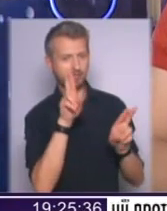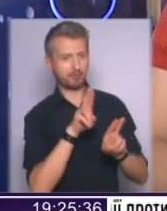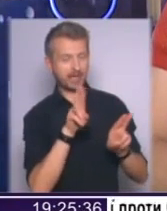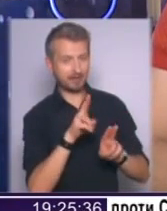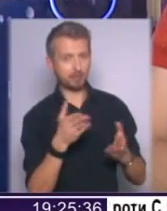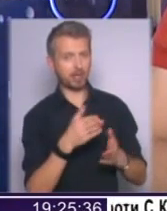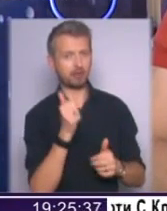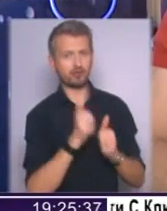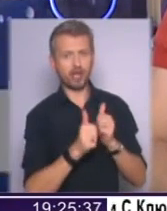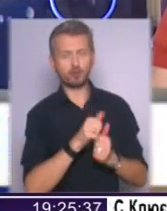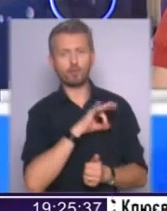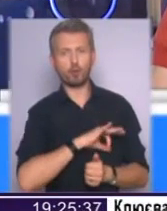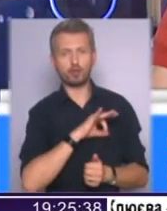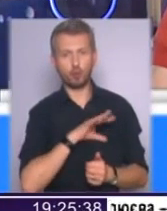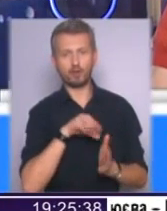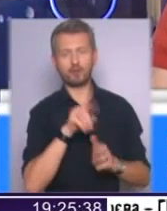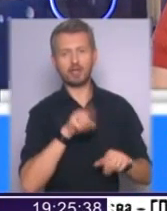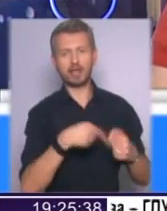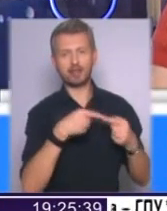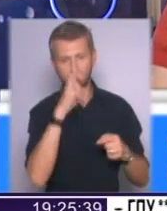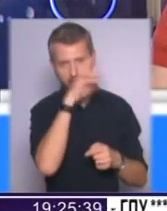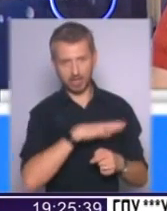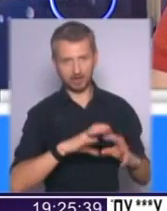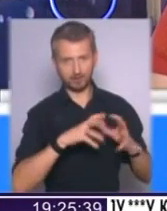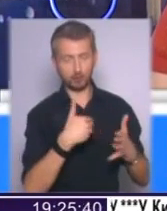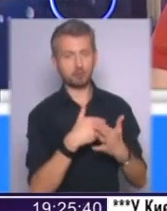часто використовується в деяких інших країнах світу, наприклад, в США.